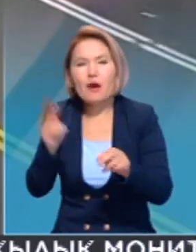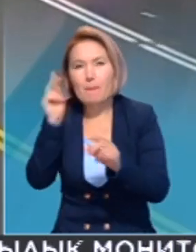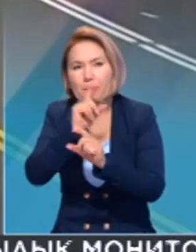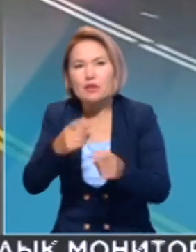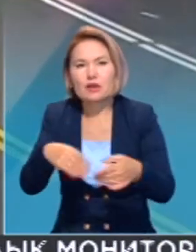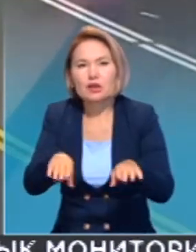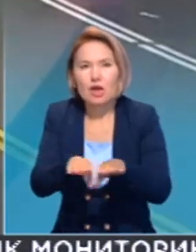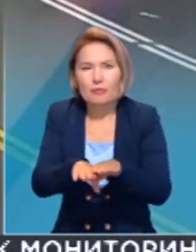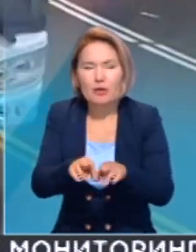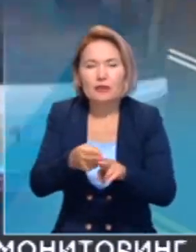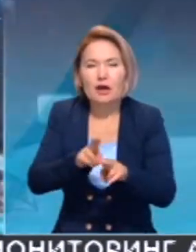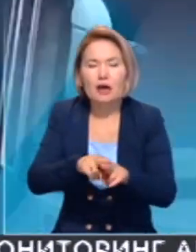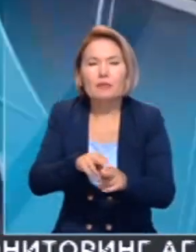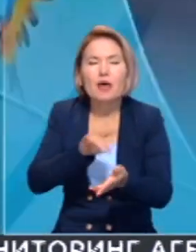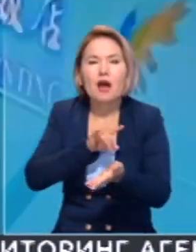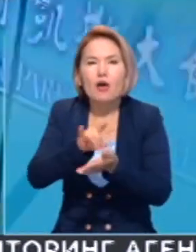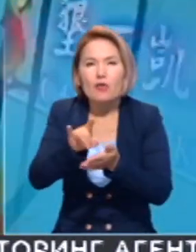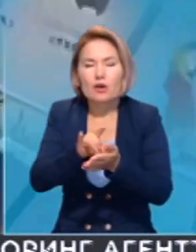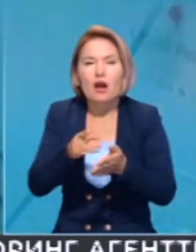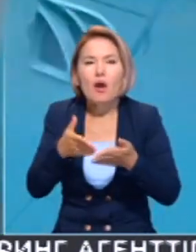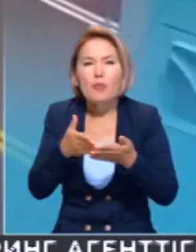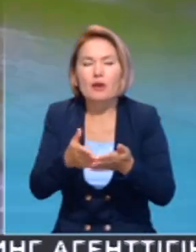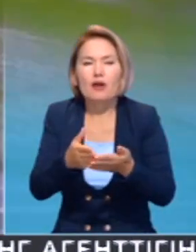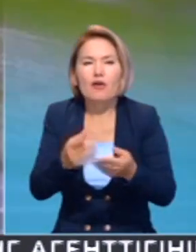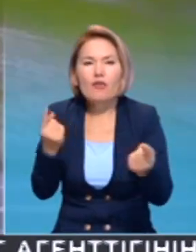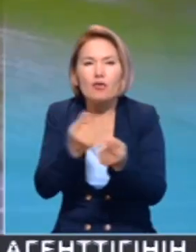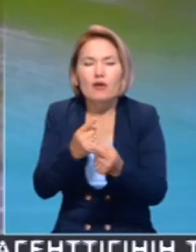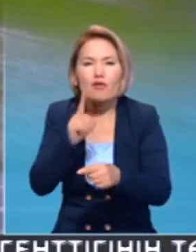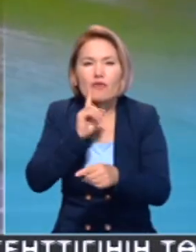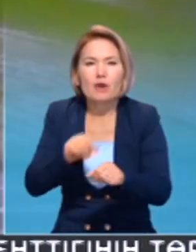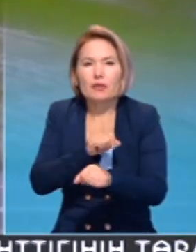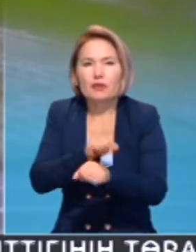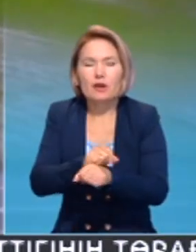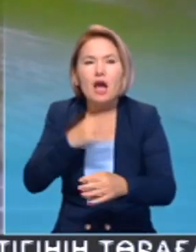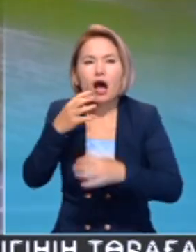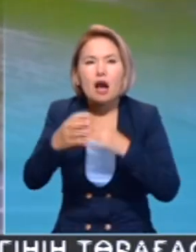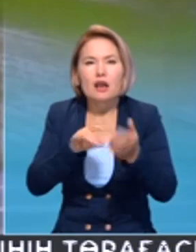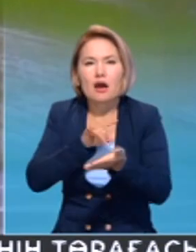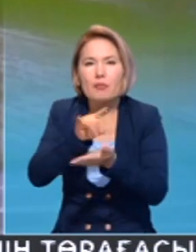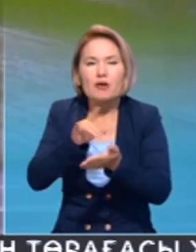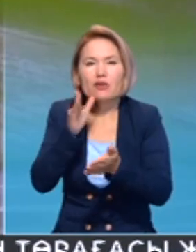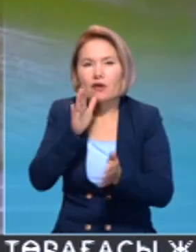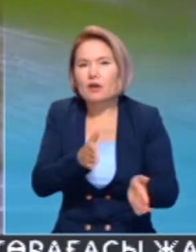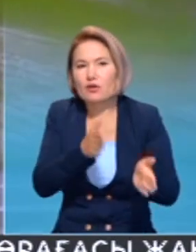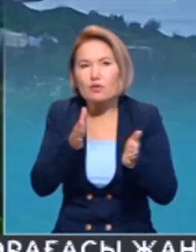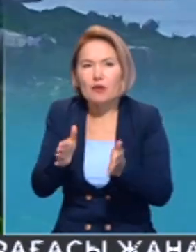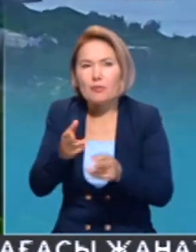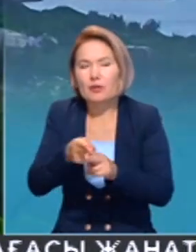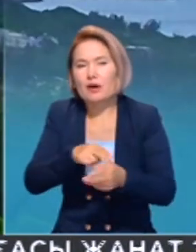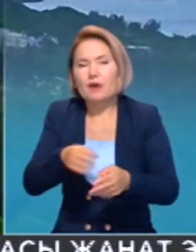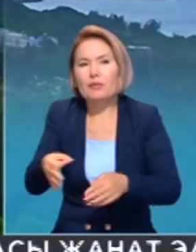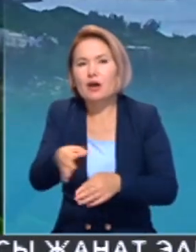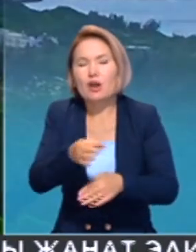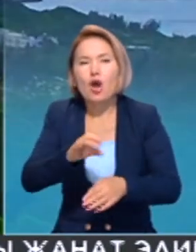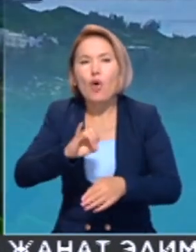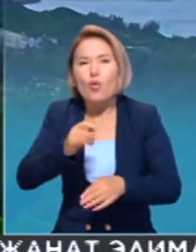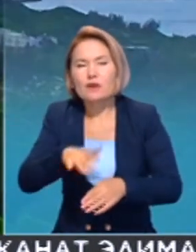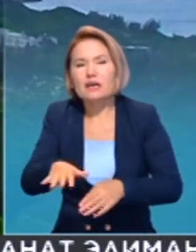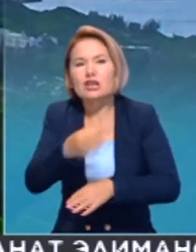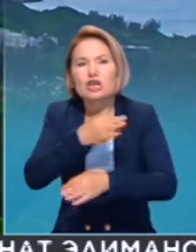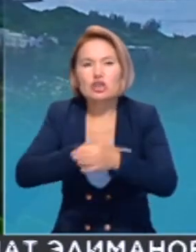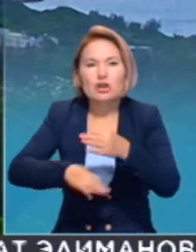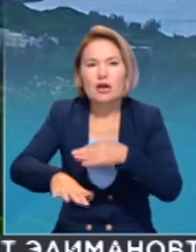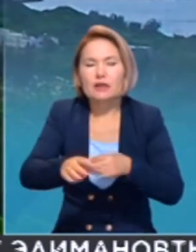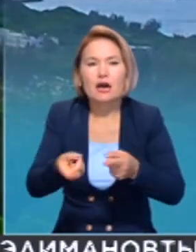ішінде әуе және паром қатынасы тоқтады. 100-ден аса халықаралық ұшақтың рейсі кейінге шегерілген. Аралдың оңтүстігі мен